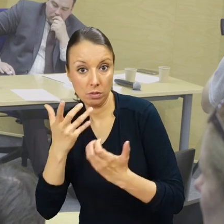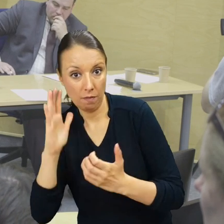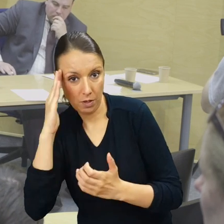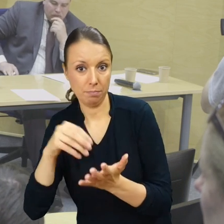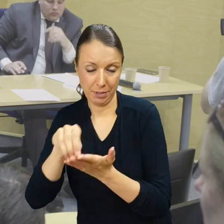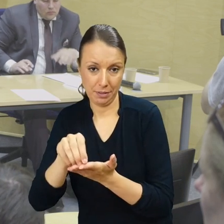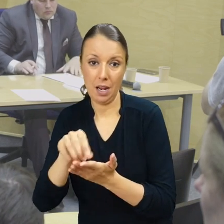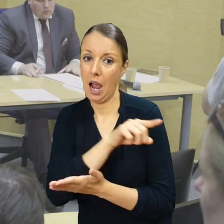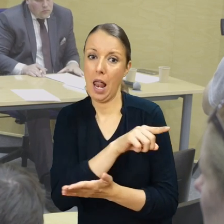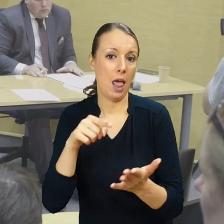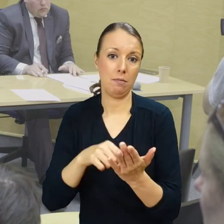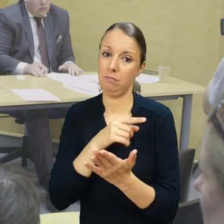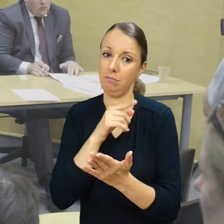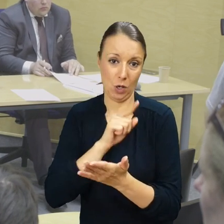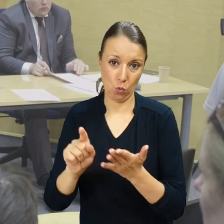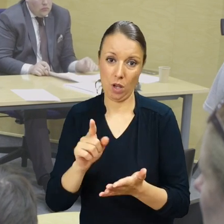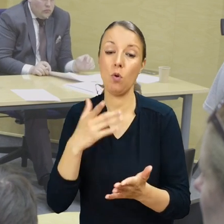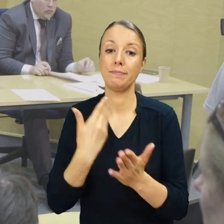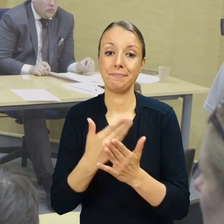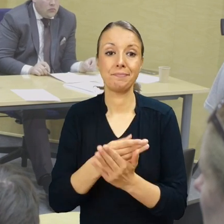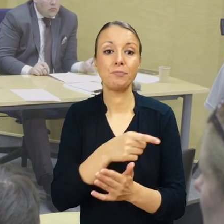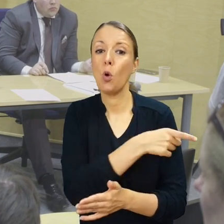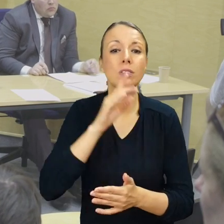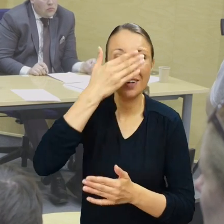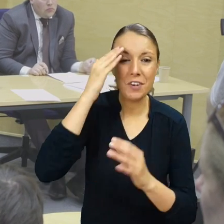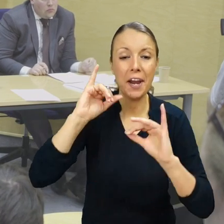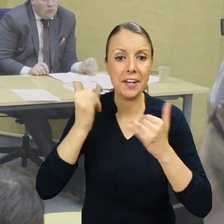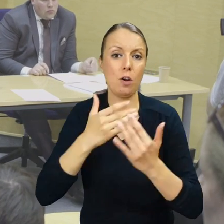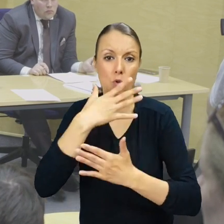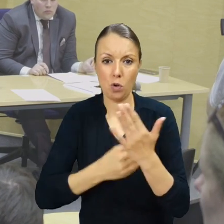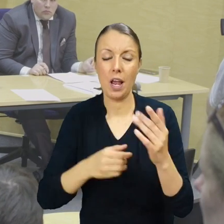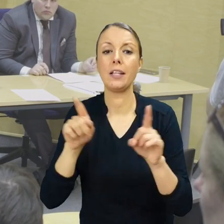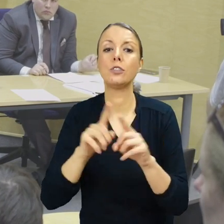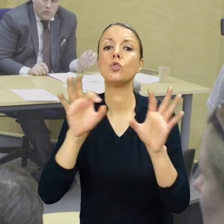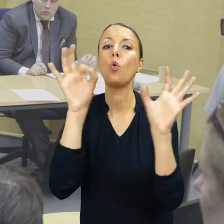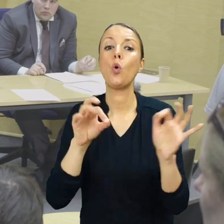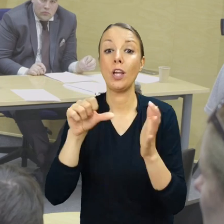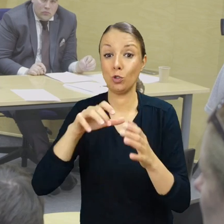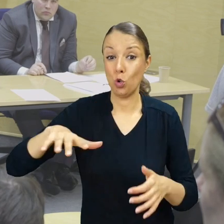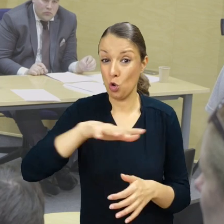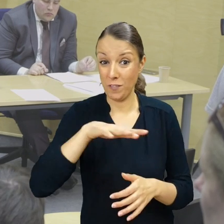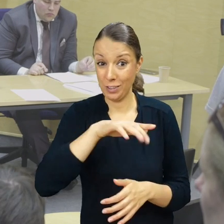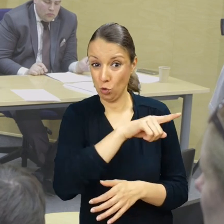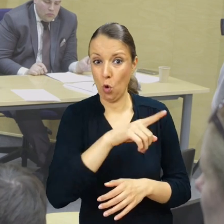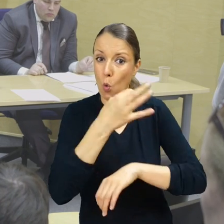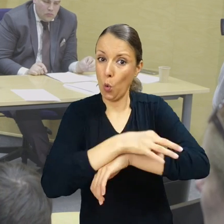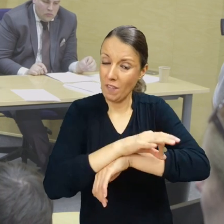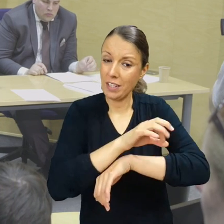go zastosować, ale też z pewnego zaniechania środowiska akademickiego, które nie chciało podpowiadać rozwiązań, jak to